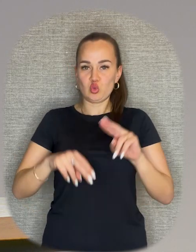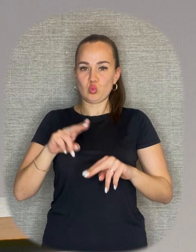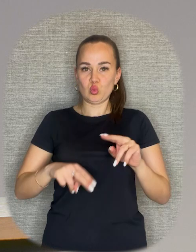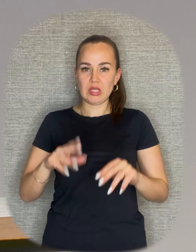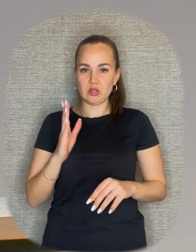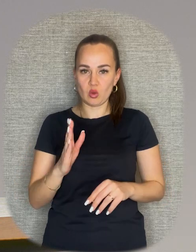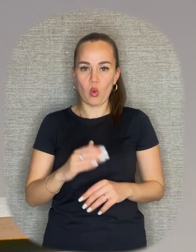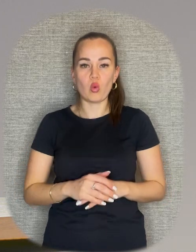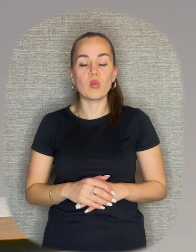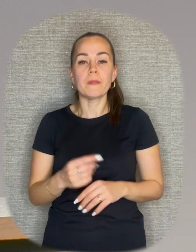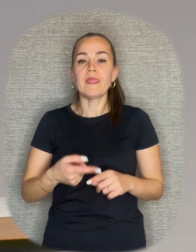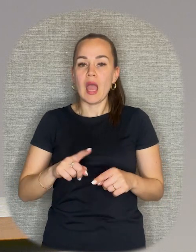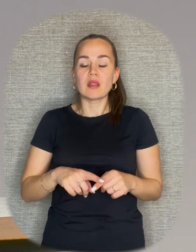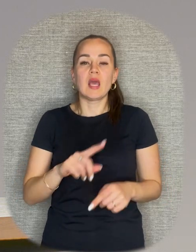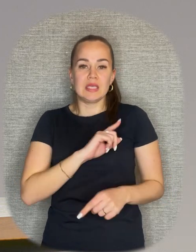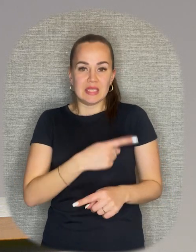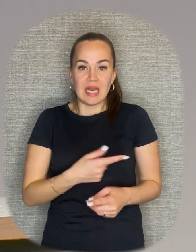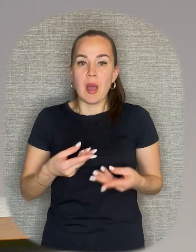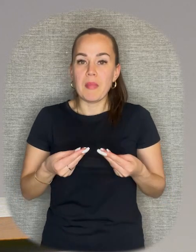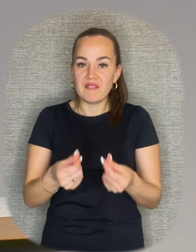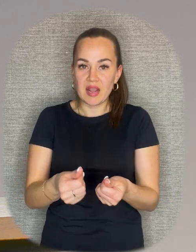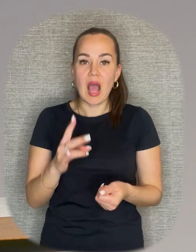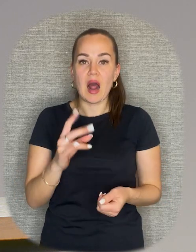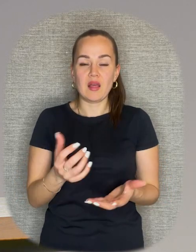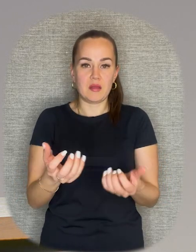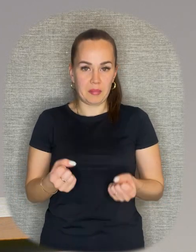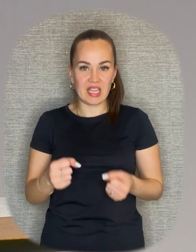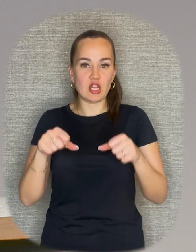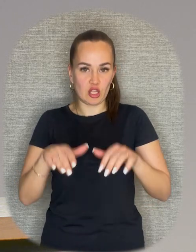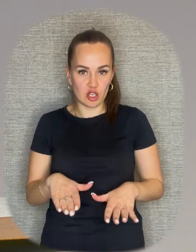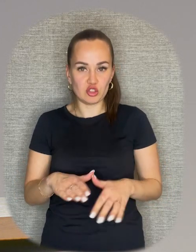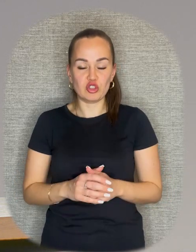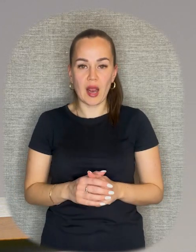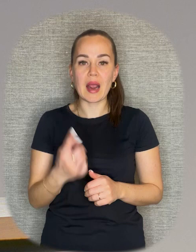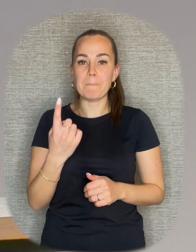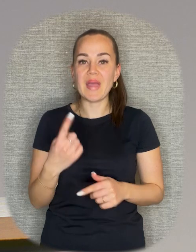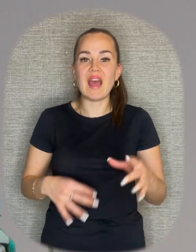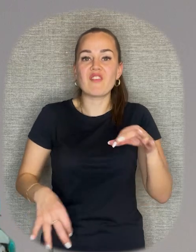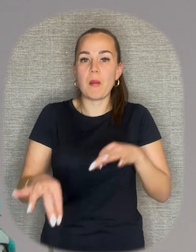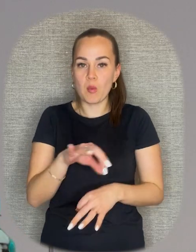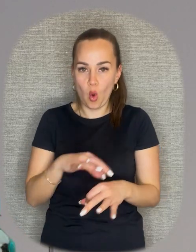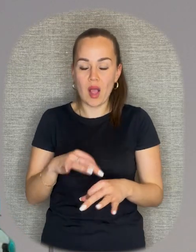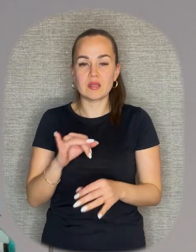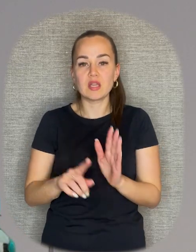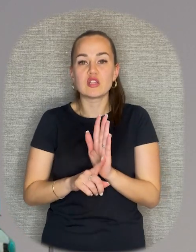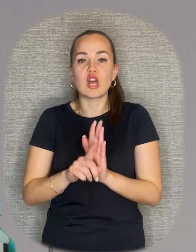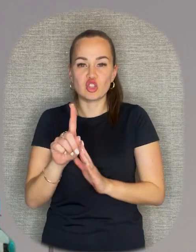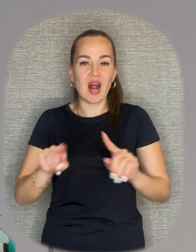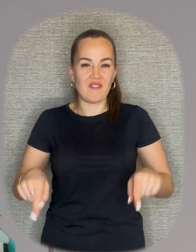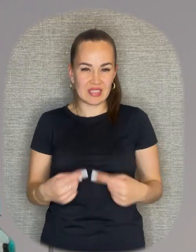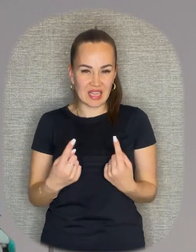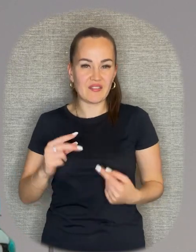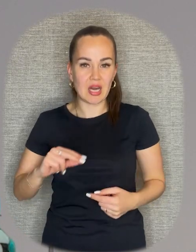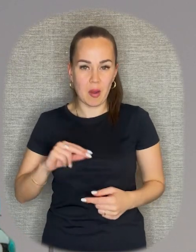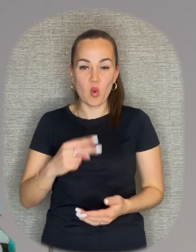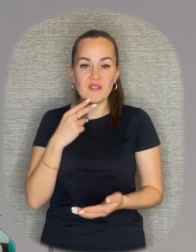историческую застройку и это конечно тоже очень сильно повлияло на принятые решения первые проекты и